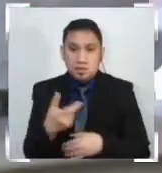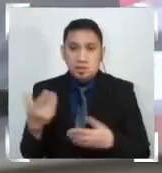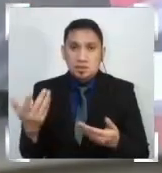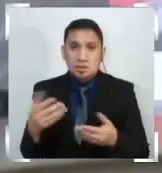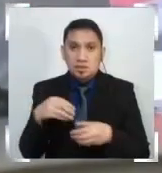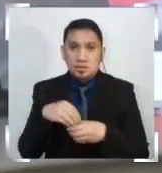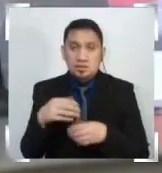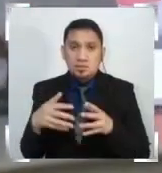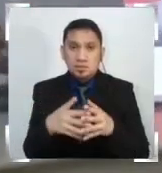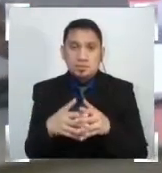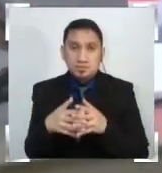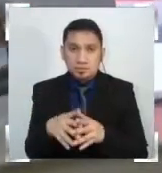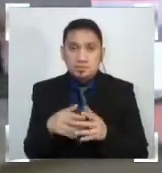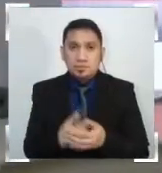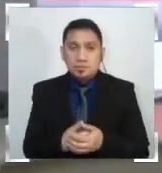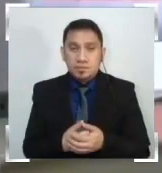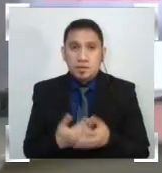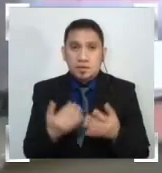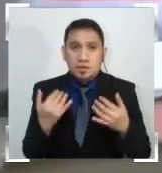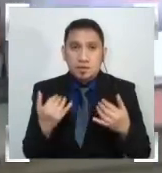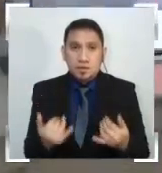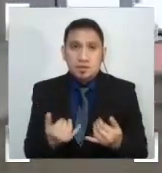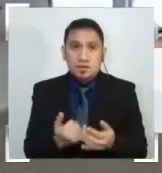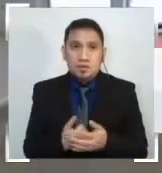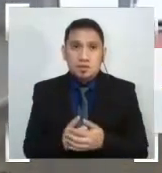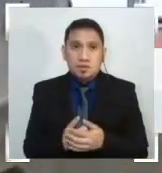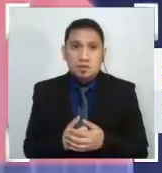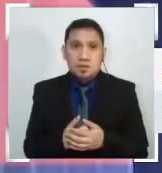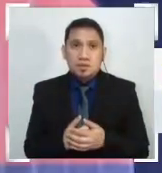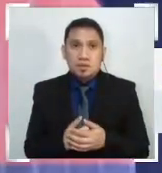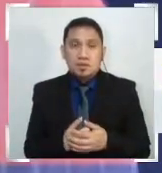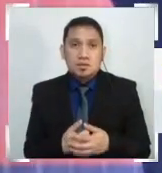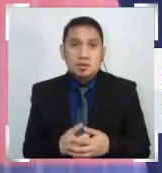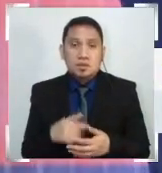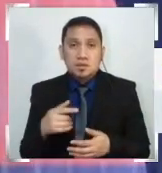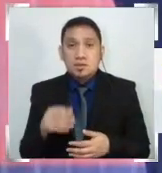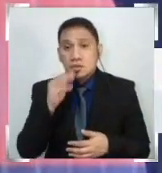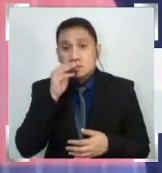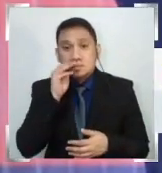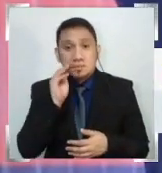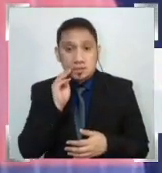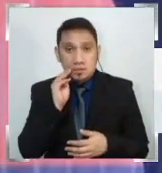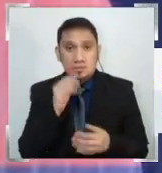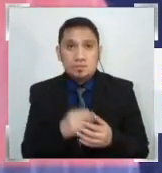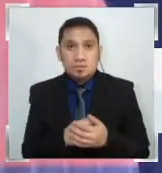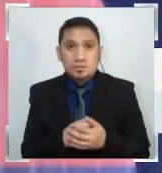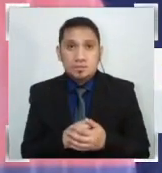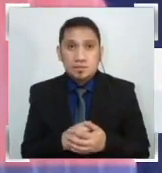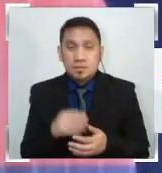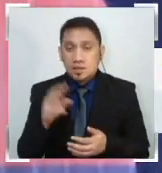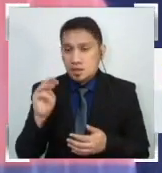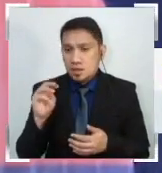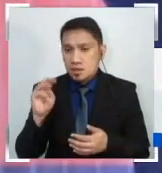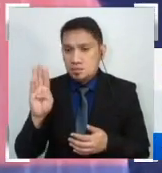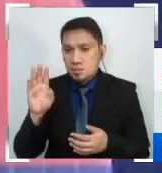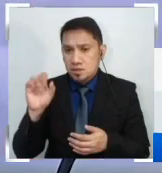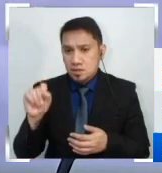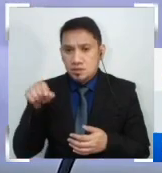Inendorso ng local party na Mindoro Bago Sarili o MBS si Senador Manny Pacquiao. Ang MBS ang partidong